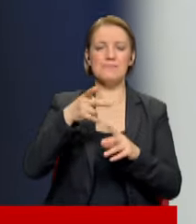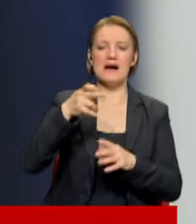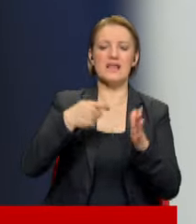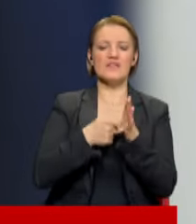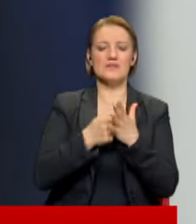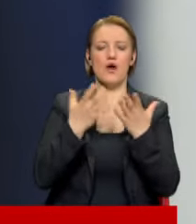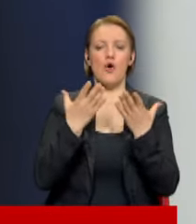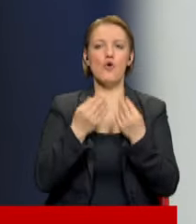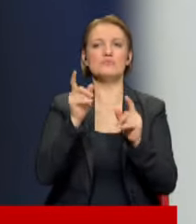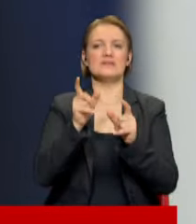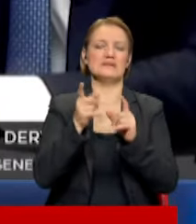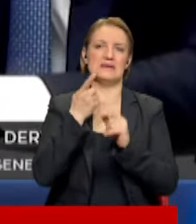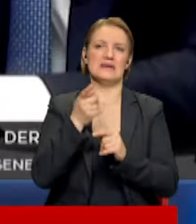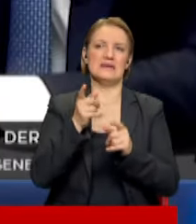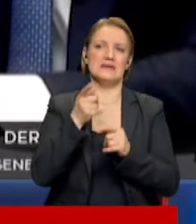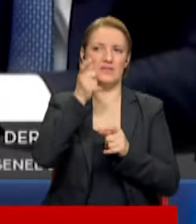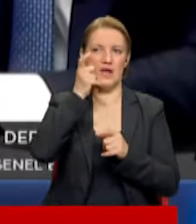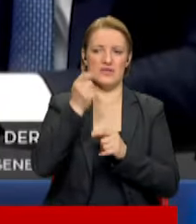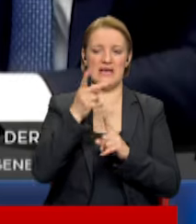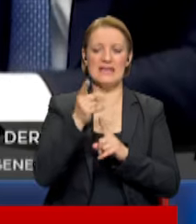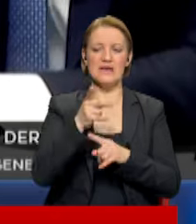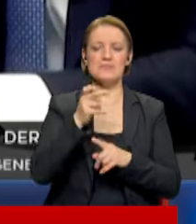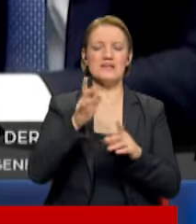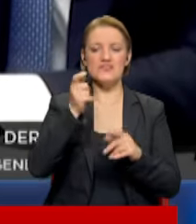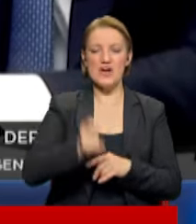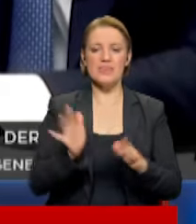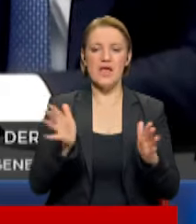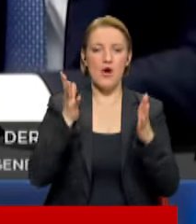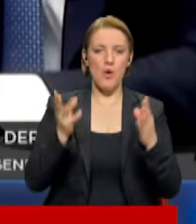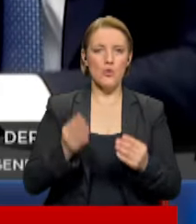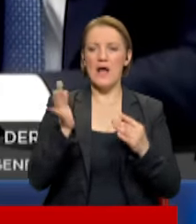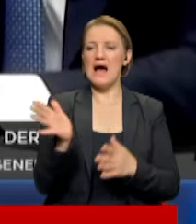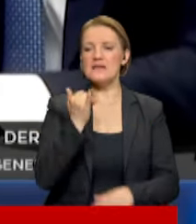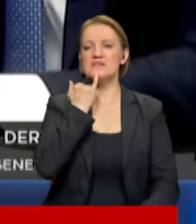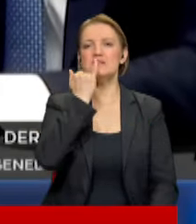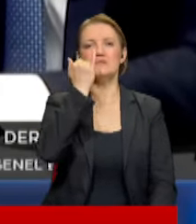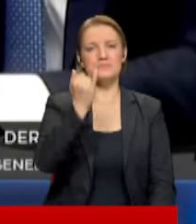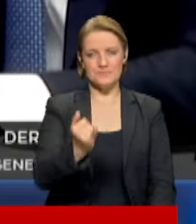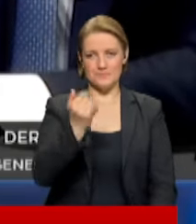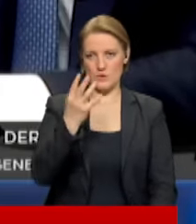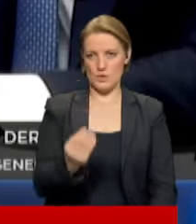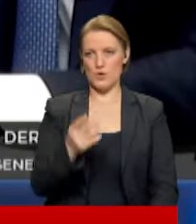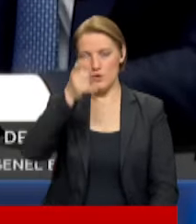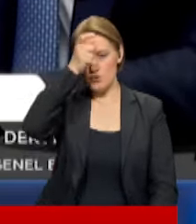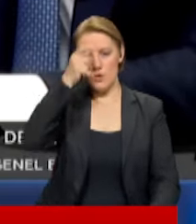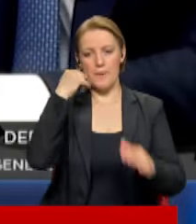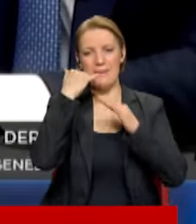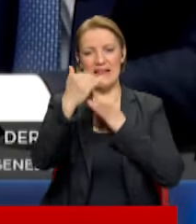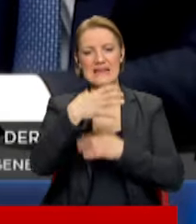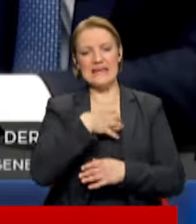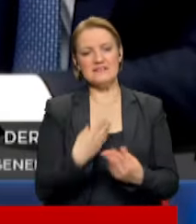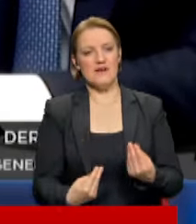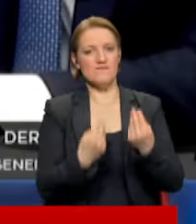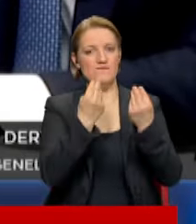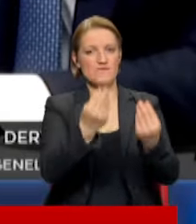olmadığının altını özellikle çizdi iyi Parti şart ne olur ol olsun hangi ziyarette bulunursa bulunsun Türk milletinin Kendisine